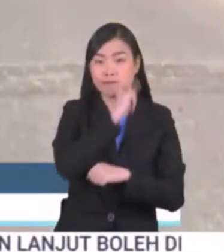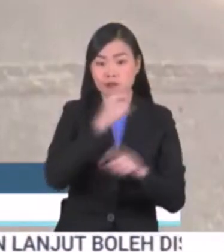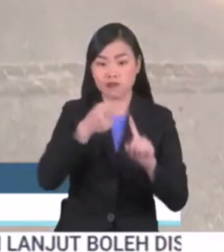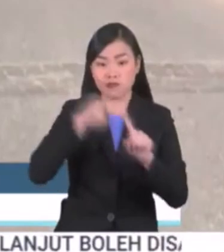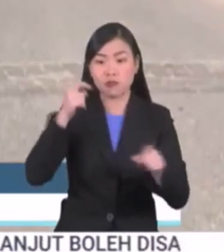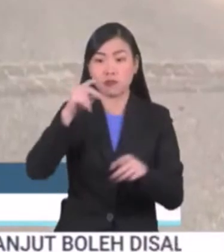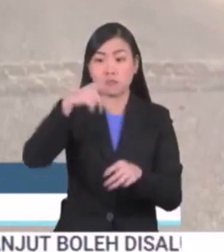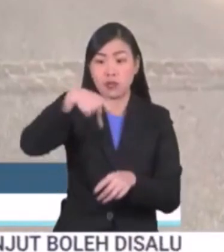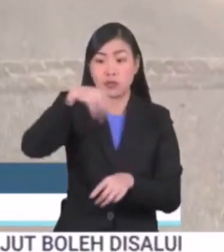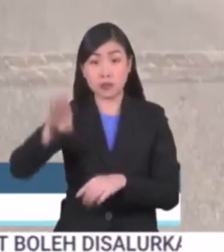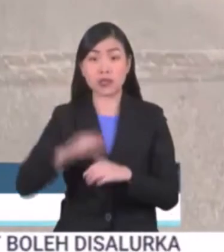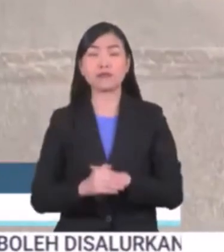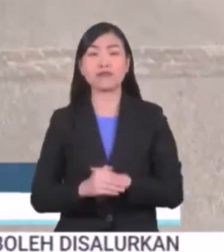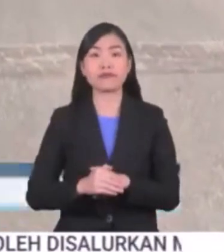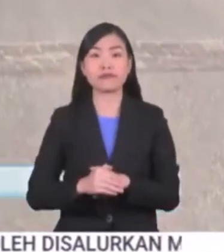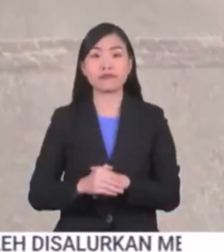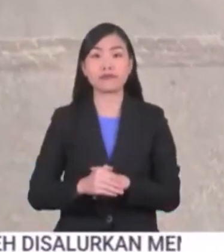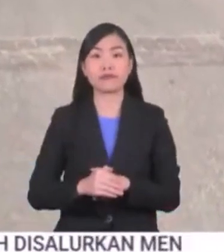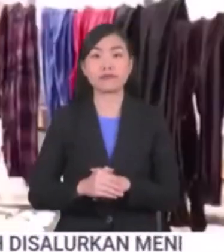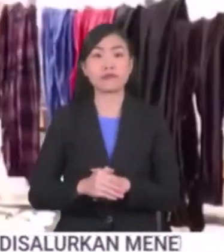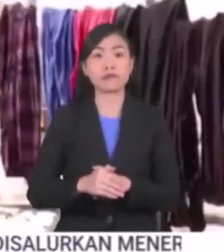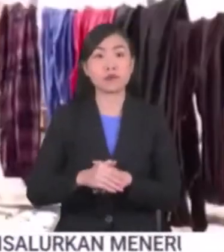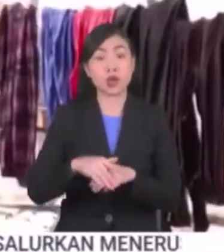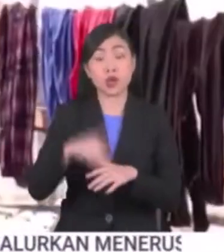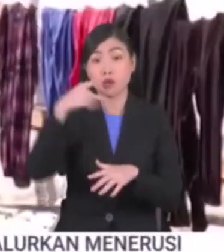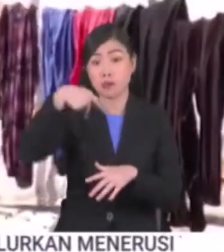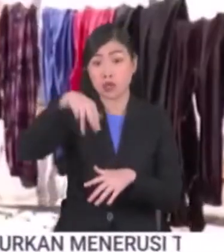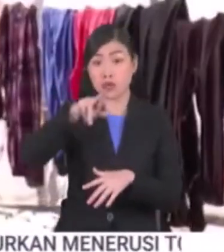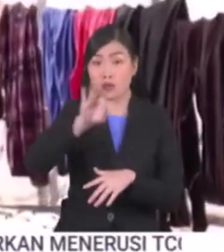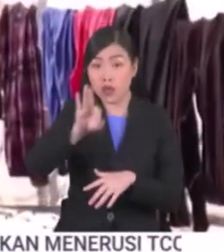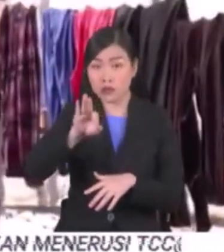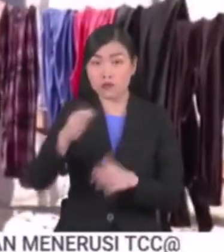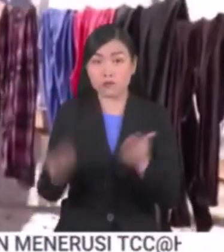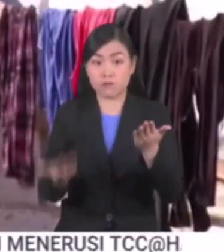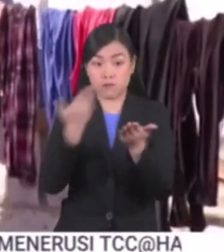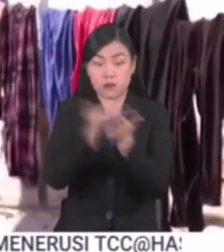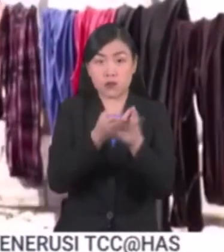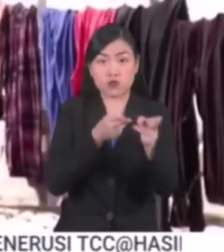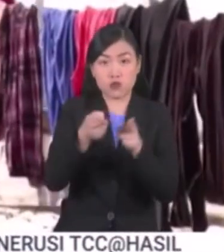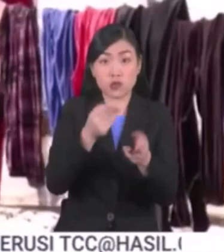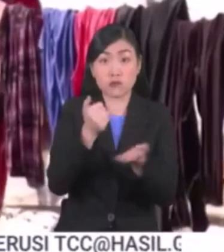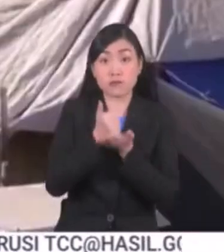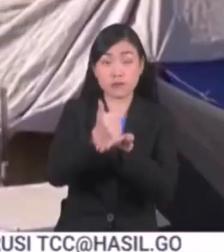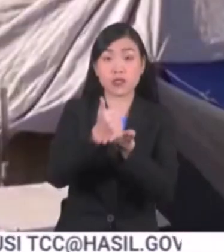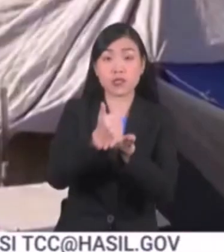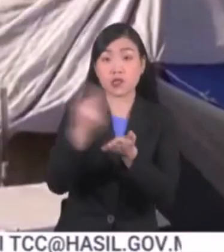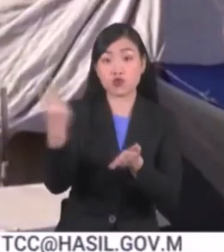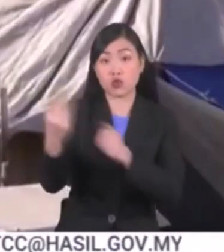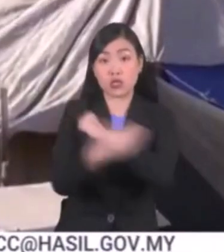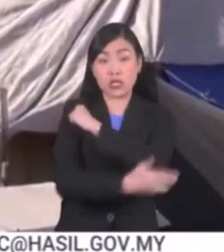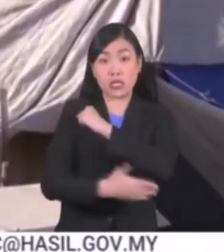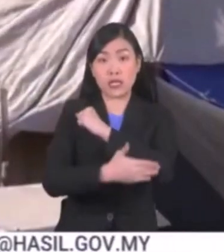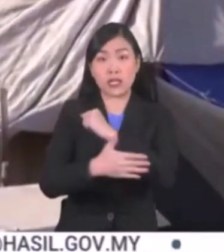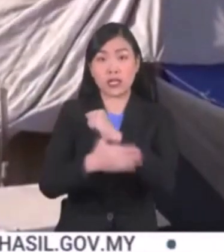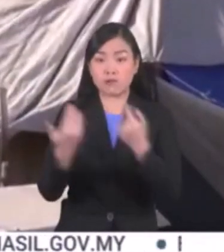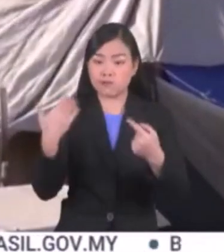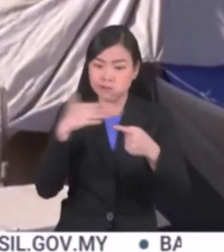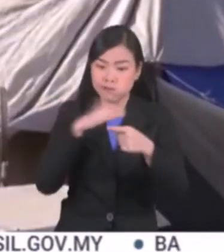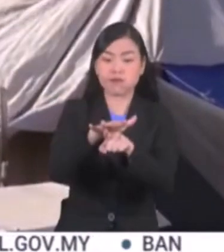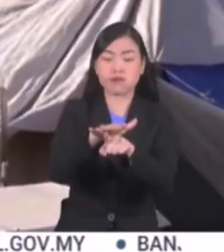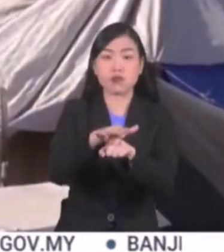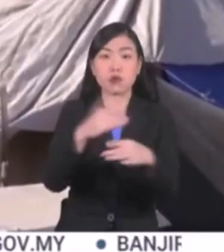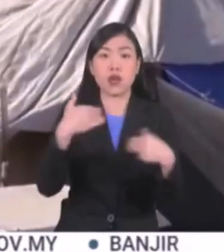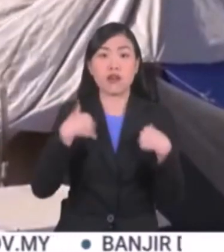PPB dalam aspek kemanusiaan Profesor Sudan loto mencadangkan usaha bantuan kemanusiaan kedua-du negara diselaraskan bagi